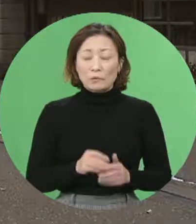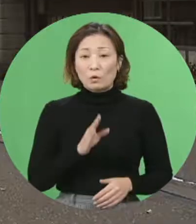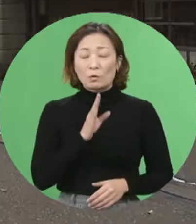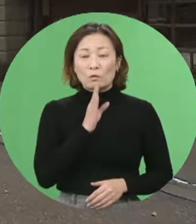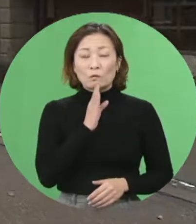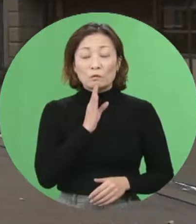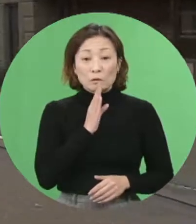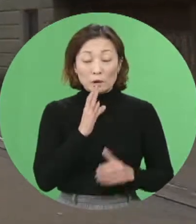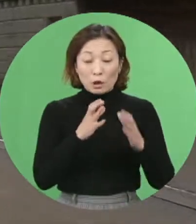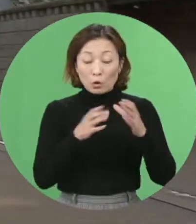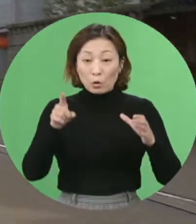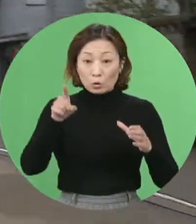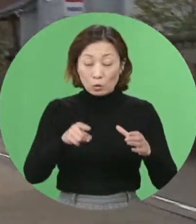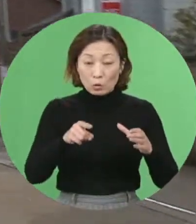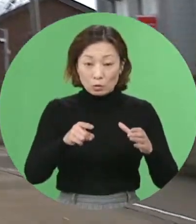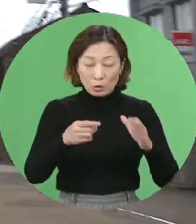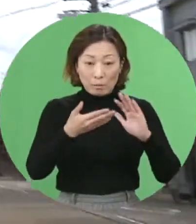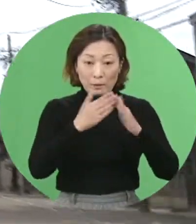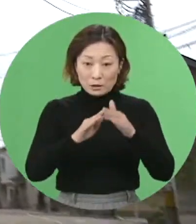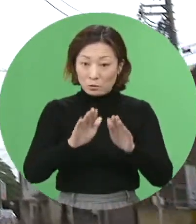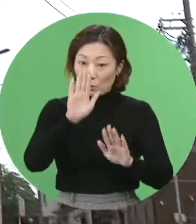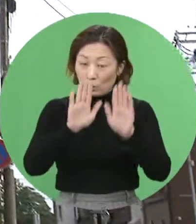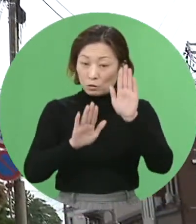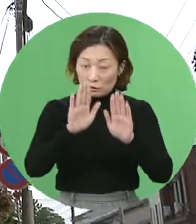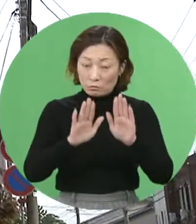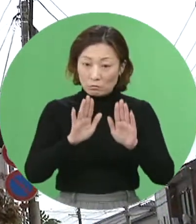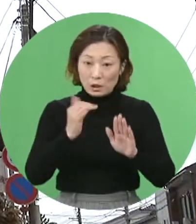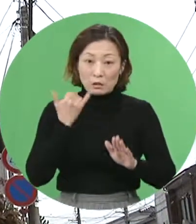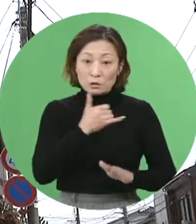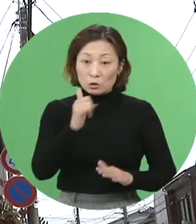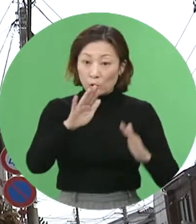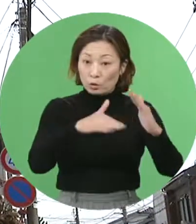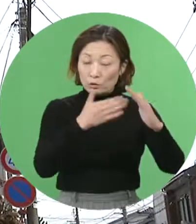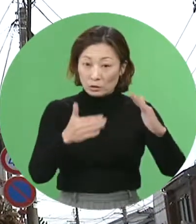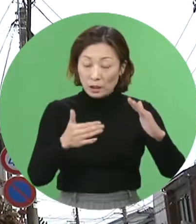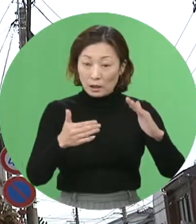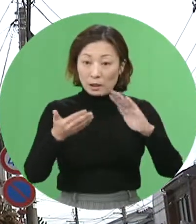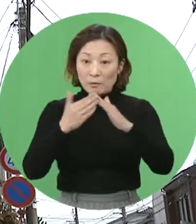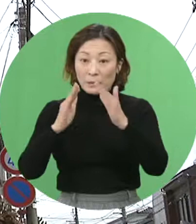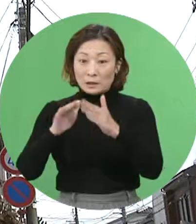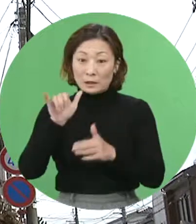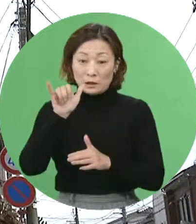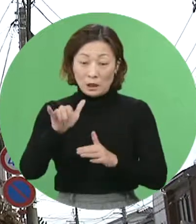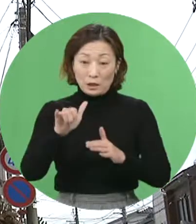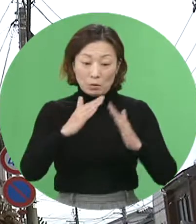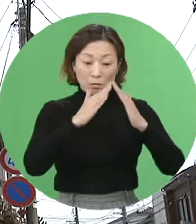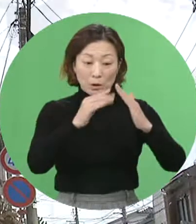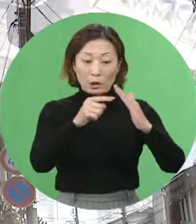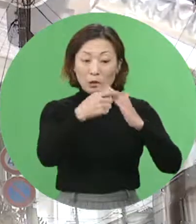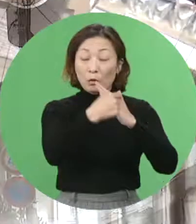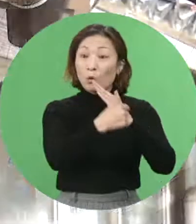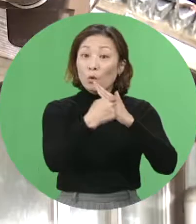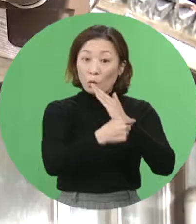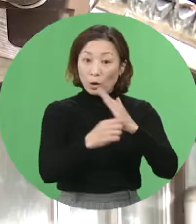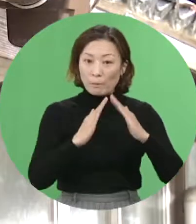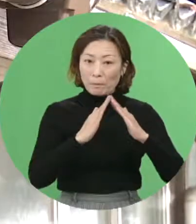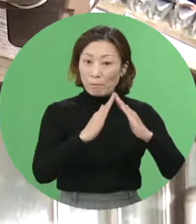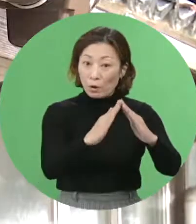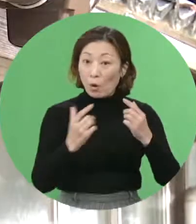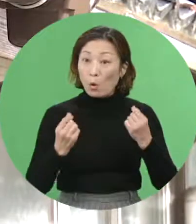本来大野の街並みは醤油蔵や町屋の軒先が揃っていたといいます。